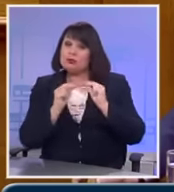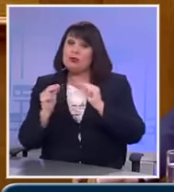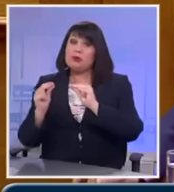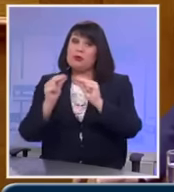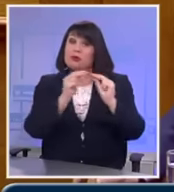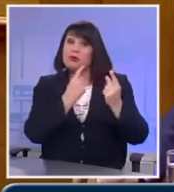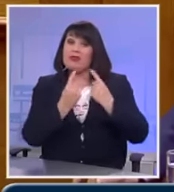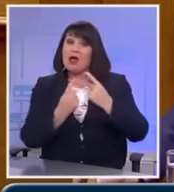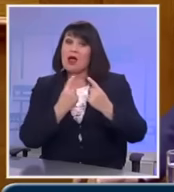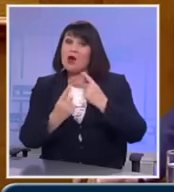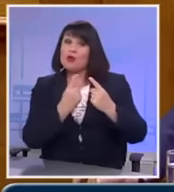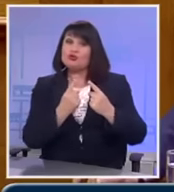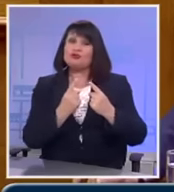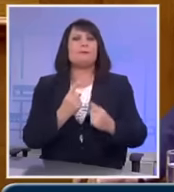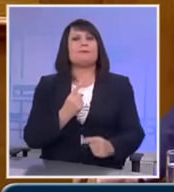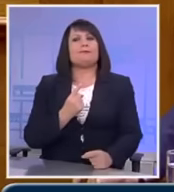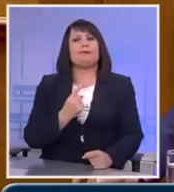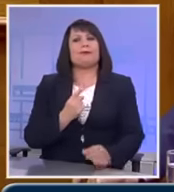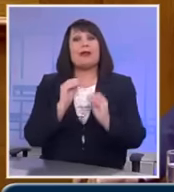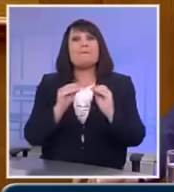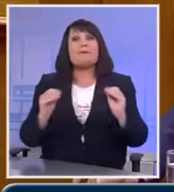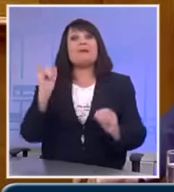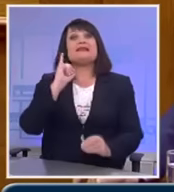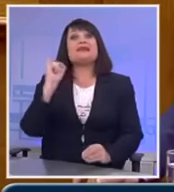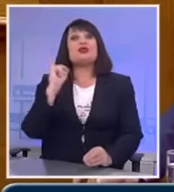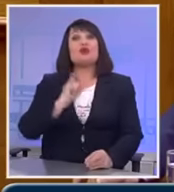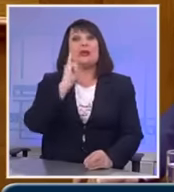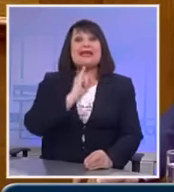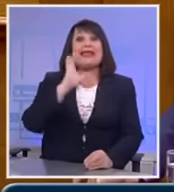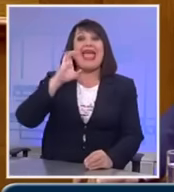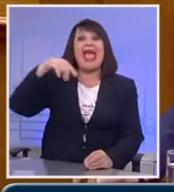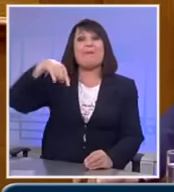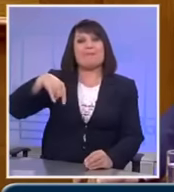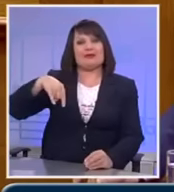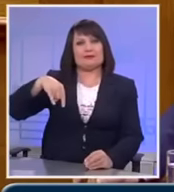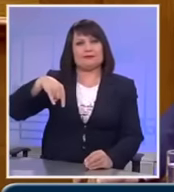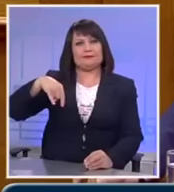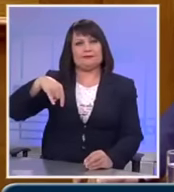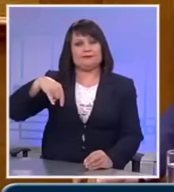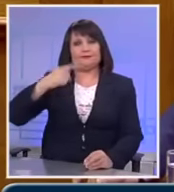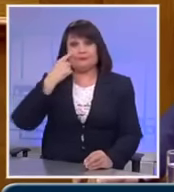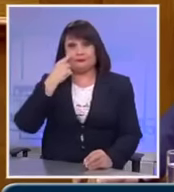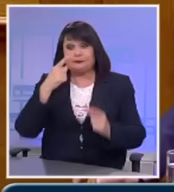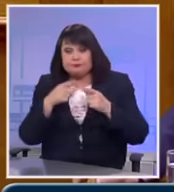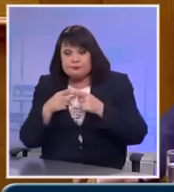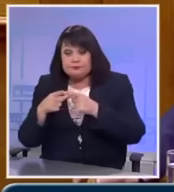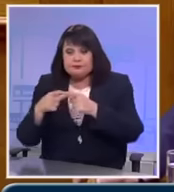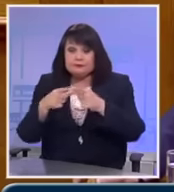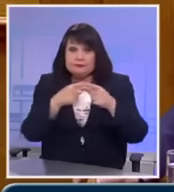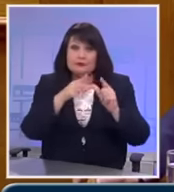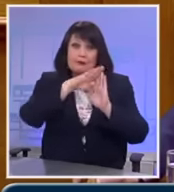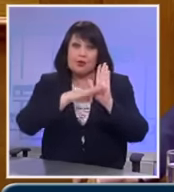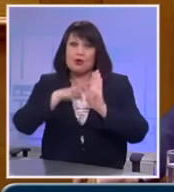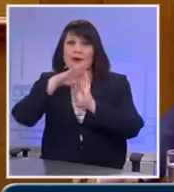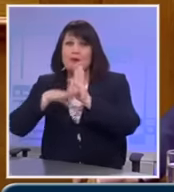σστο παιδαγωγικό ινστιτούτο στο γεπ και ταυτόχρονα δοκιμαστικά τα προγράμματα αυτά